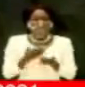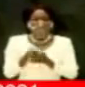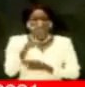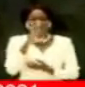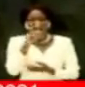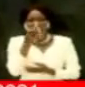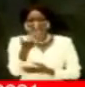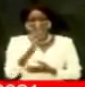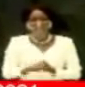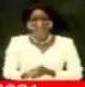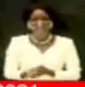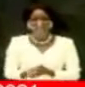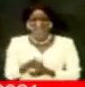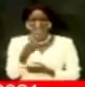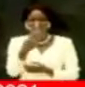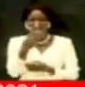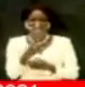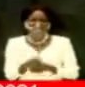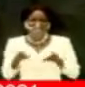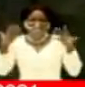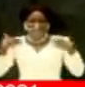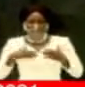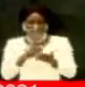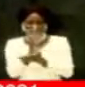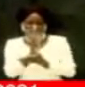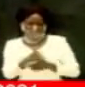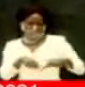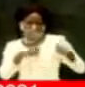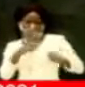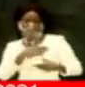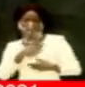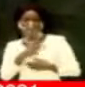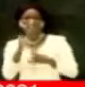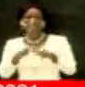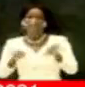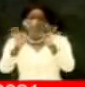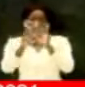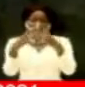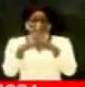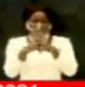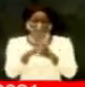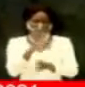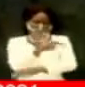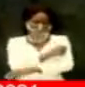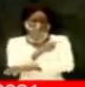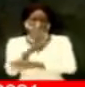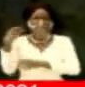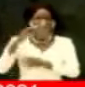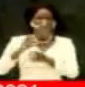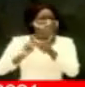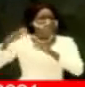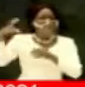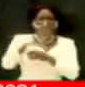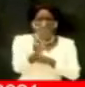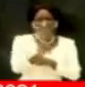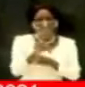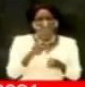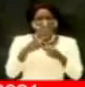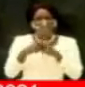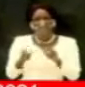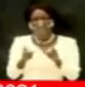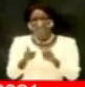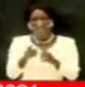ya ufulu wa moyo ndi ufulu ofunikira kwambiri katemera ameneyi boma sikakamiza koma musakakamiza momwemo mwina